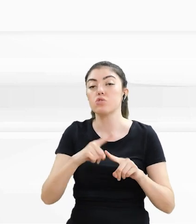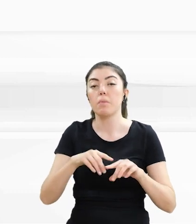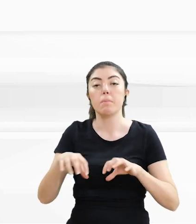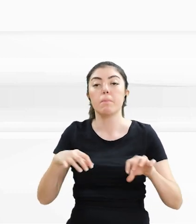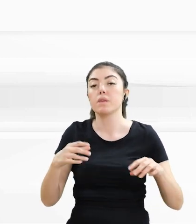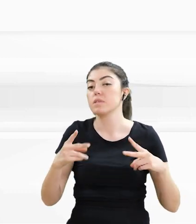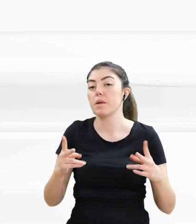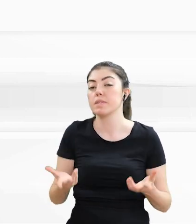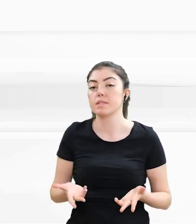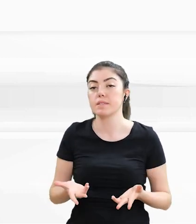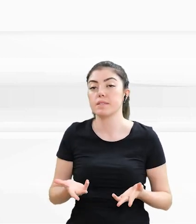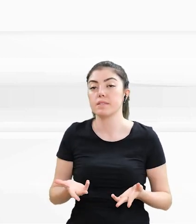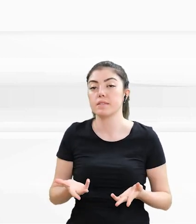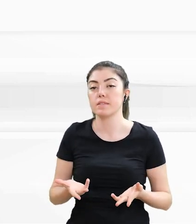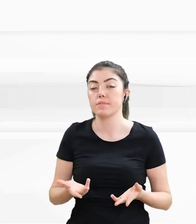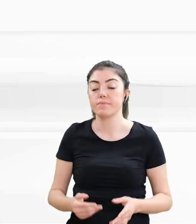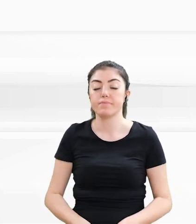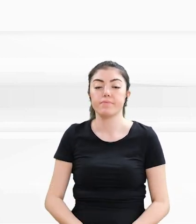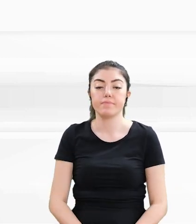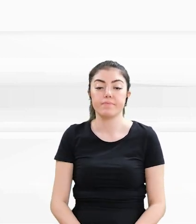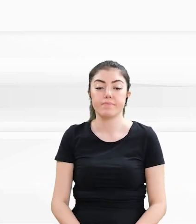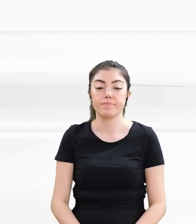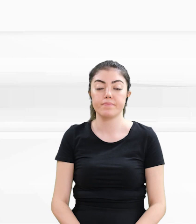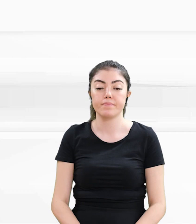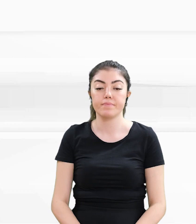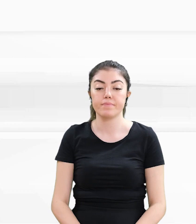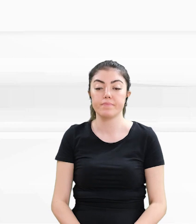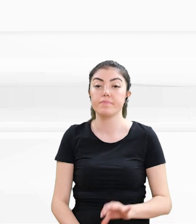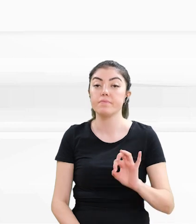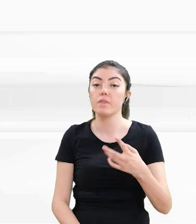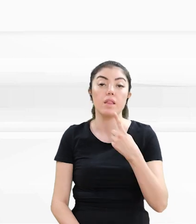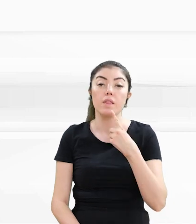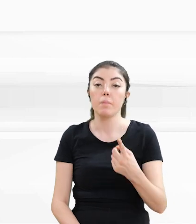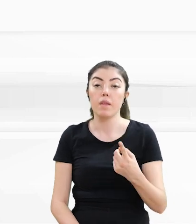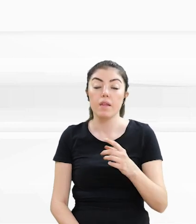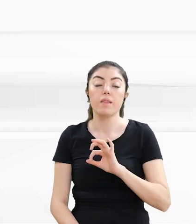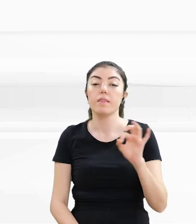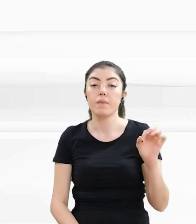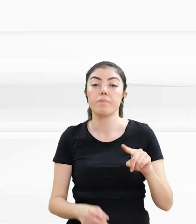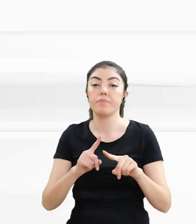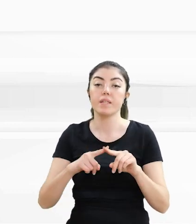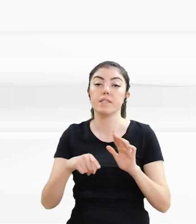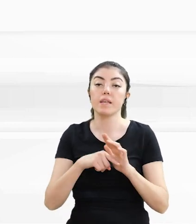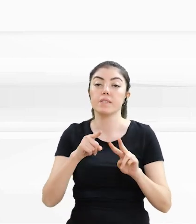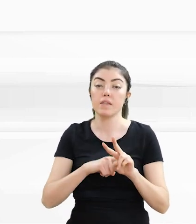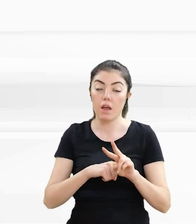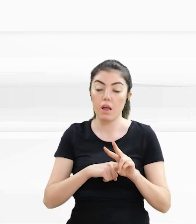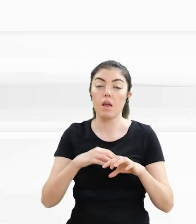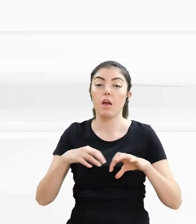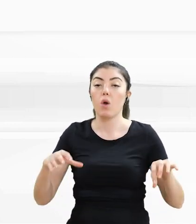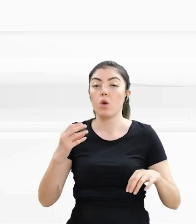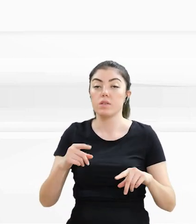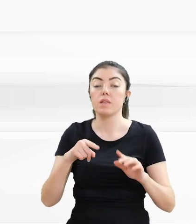bir çarpan olabilir bu Yani aslında ilk siye bir